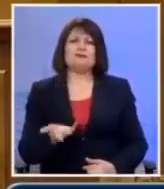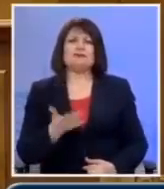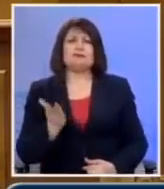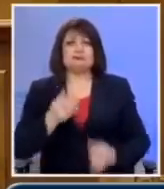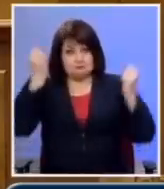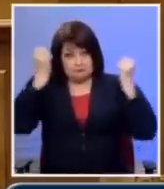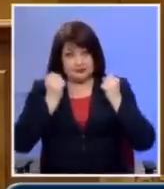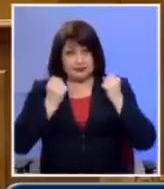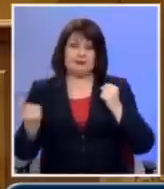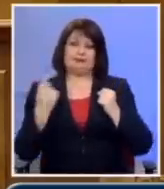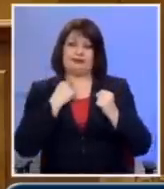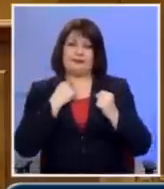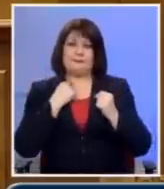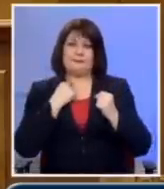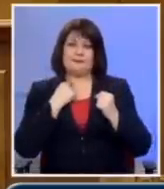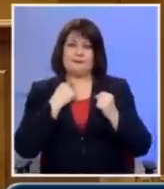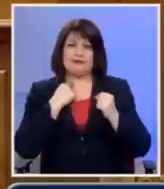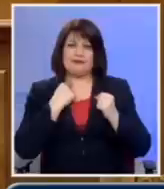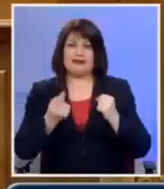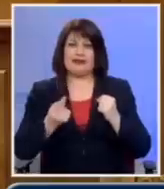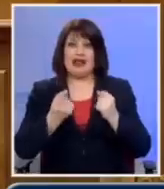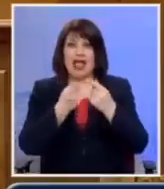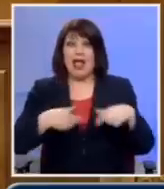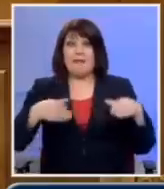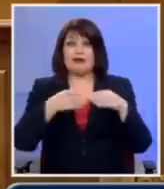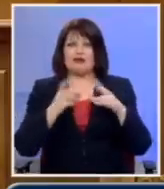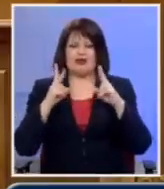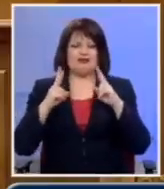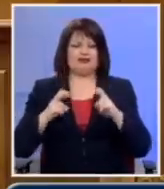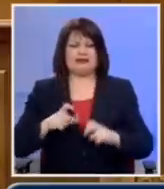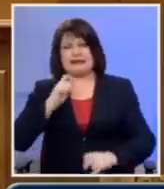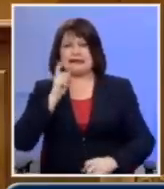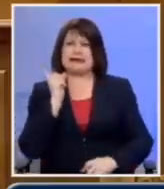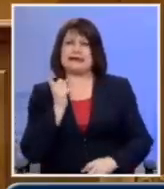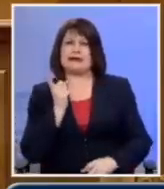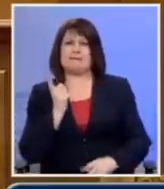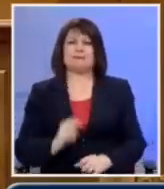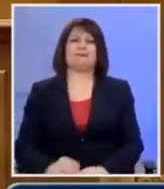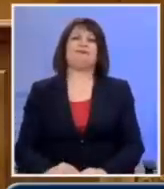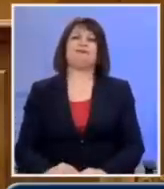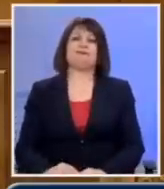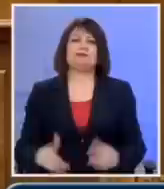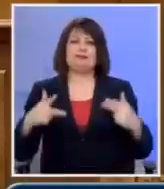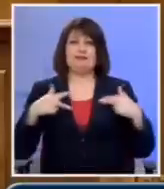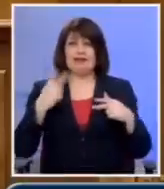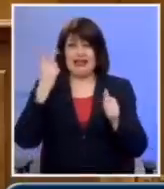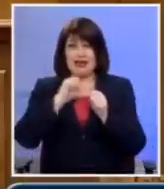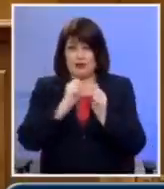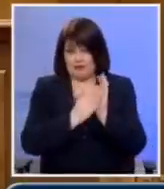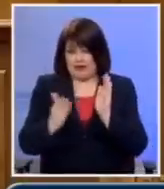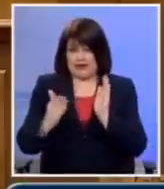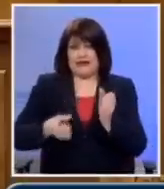έρθει και θα φέρει, λέει, και ανακριτική επιτροπή. Σε μια κυβέρνηση που έχει αναλάβει μόλις δύο